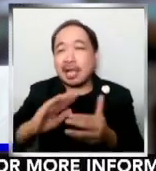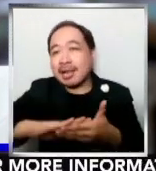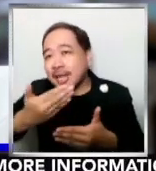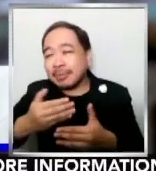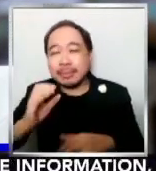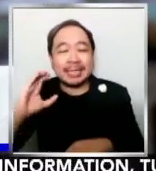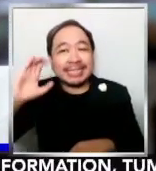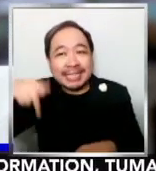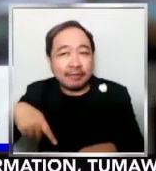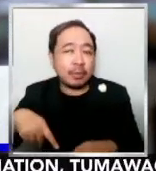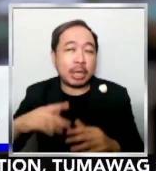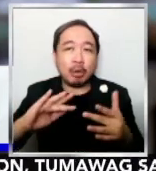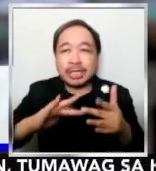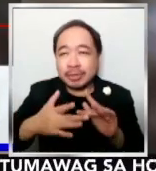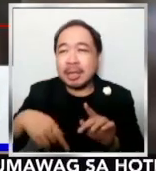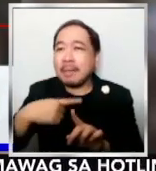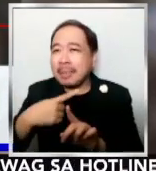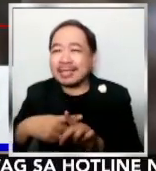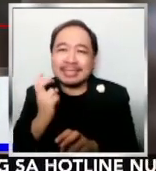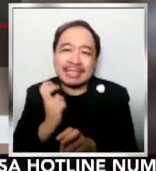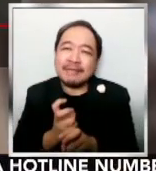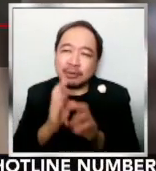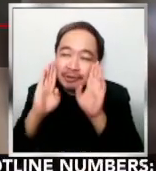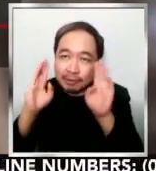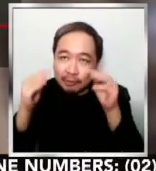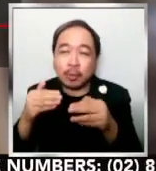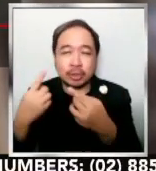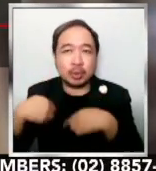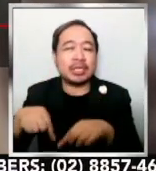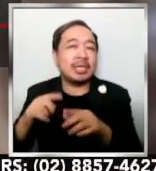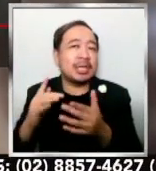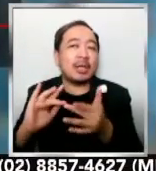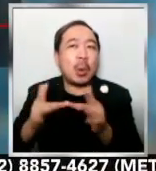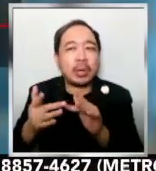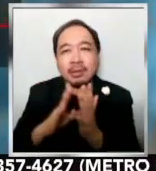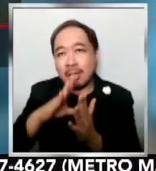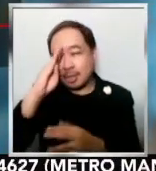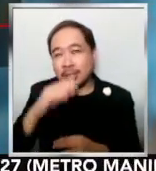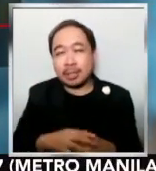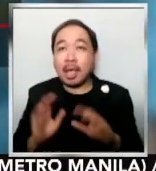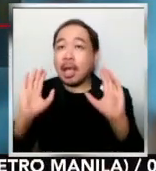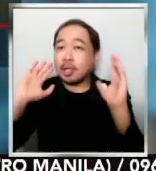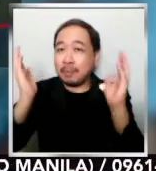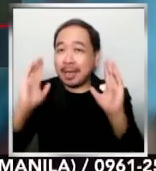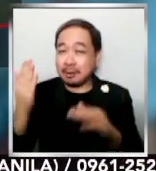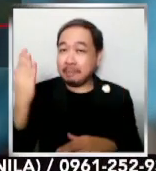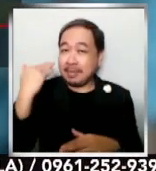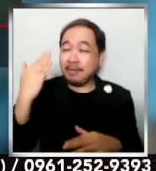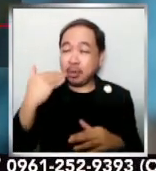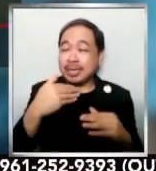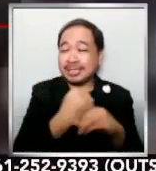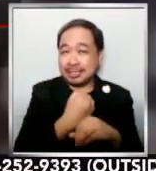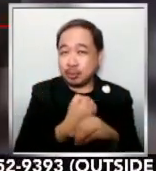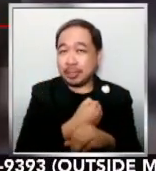makapag-focus sa ilalim ng distance learning. Kung ikukumpara ang datos bago magka-pandemya, makikita na bumaba ang elementary enrollment